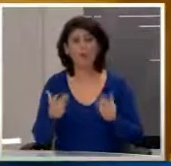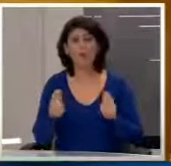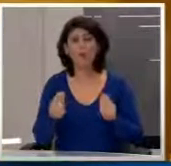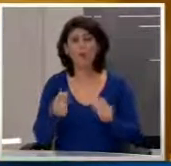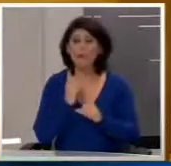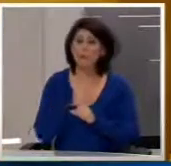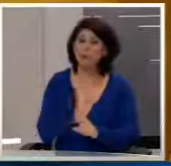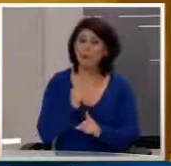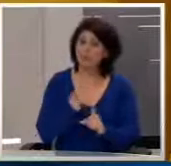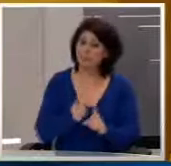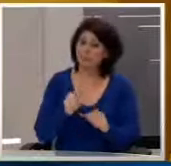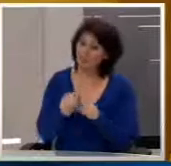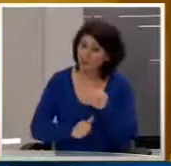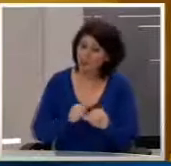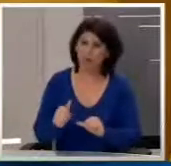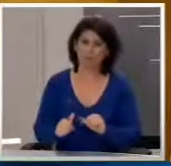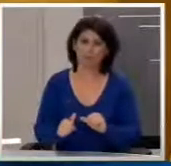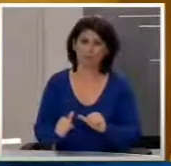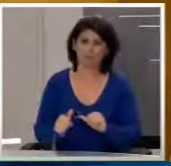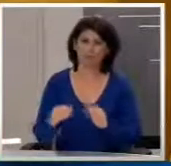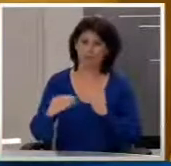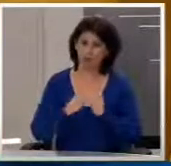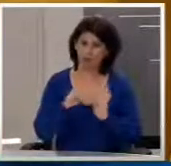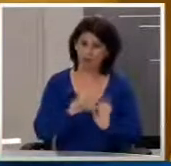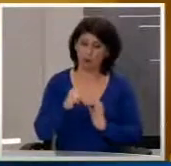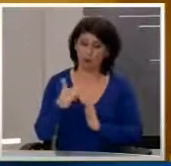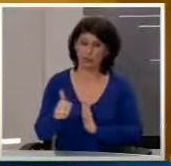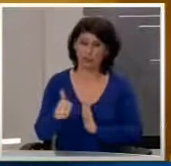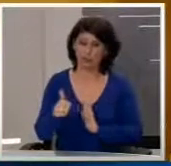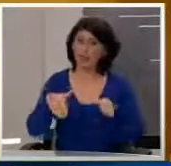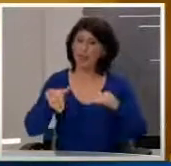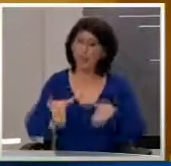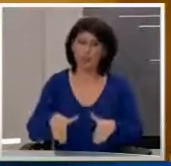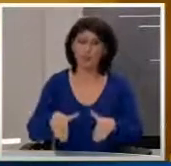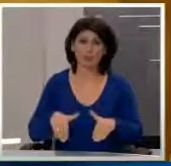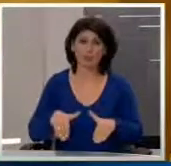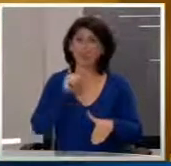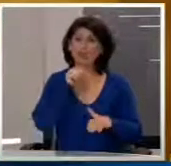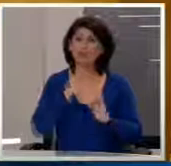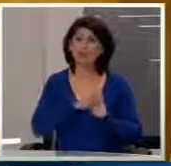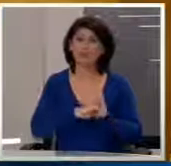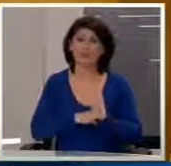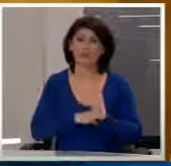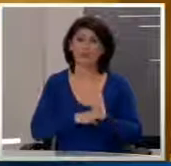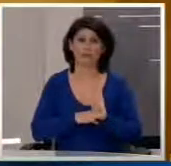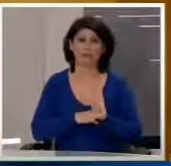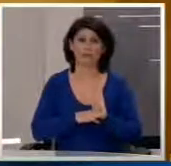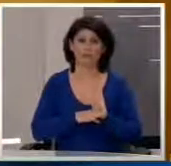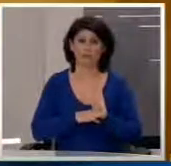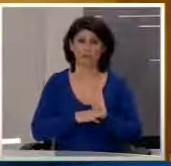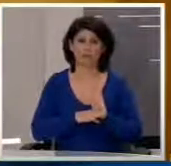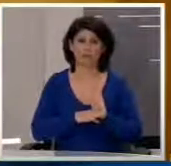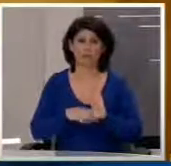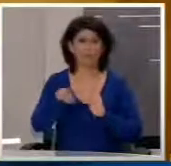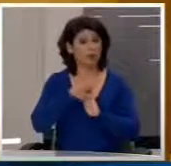πολύ συγκεκριμένη κριτική και θα το αλλάξουμε και για το άρθρο 86, αλλά τηρώντας το Σύνταγμα και